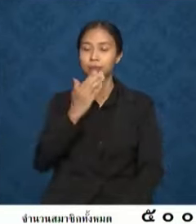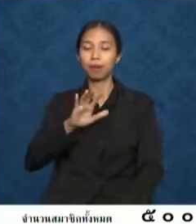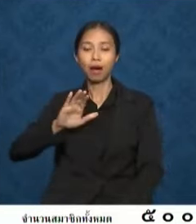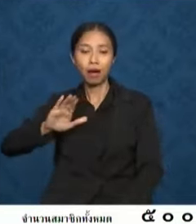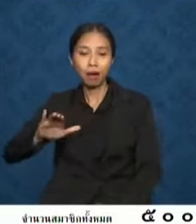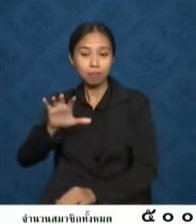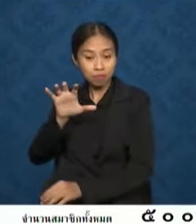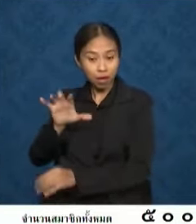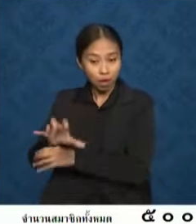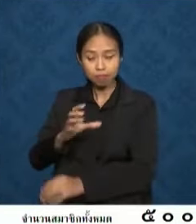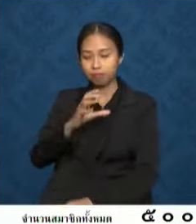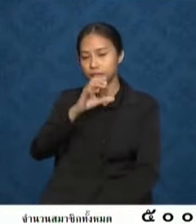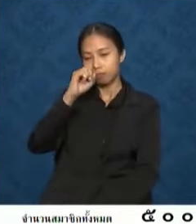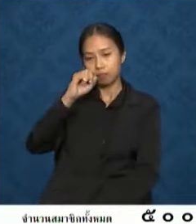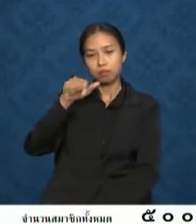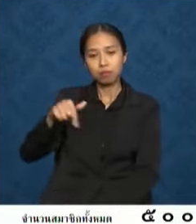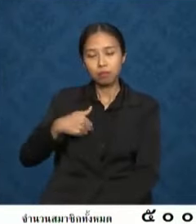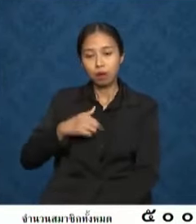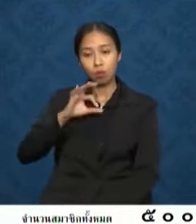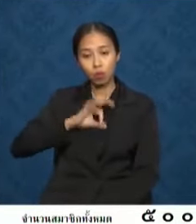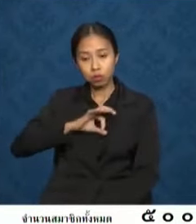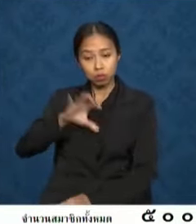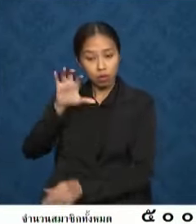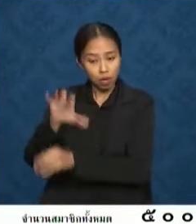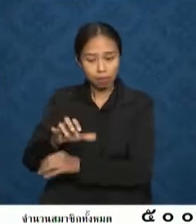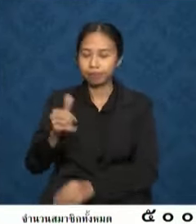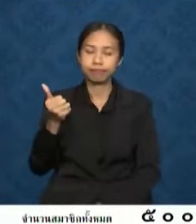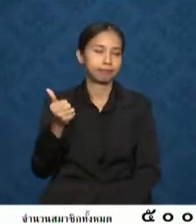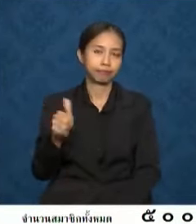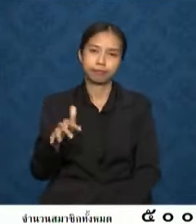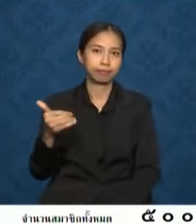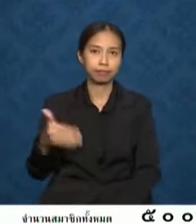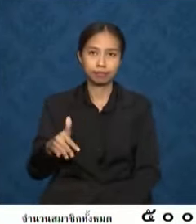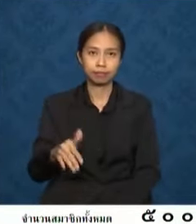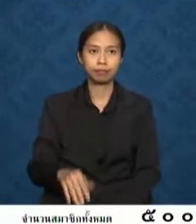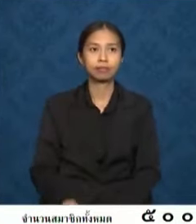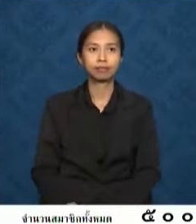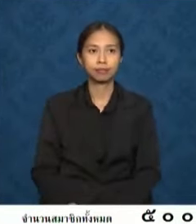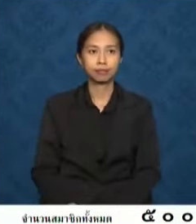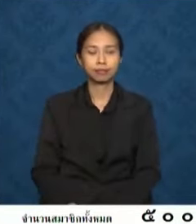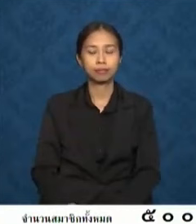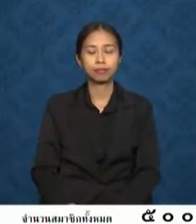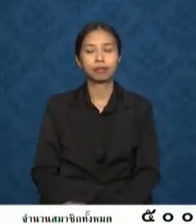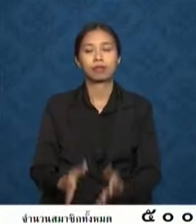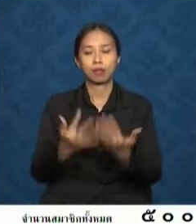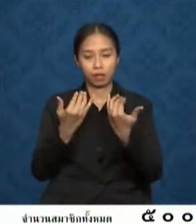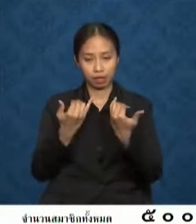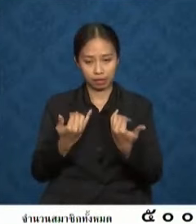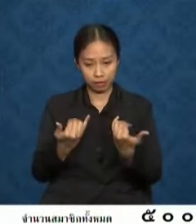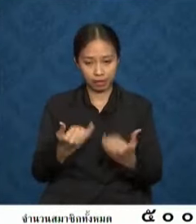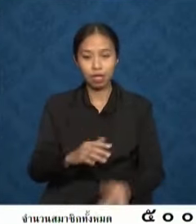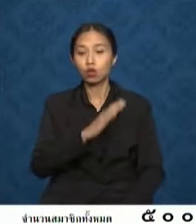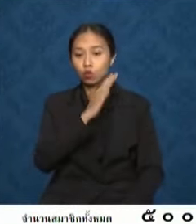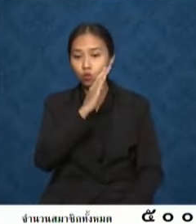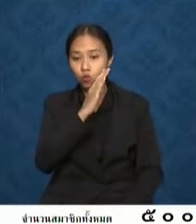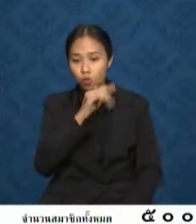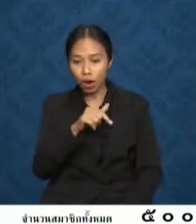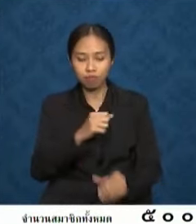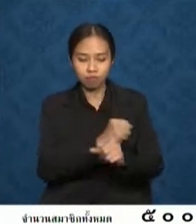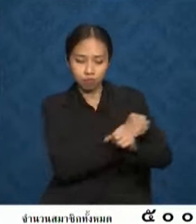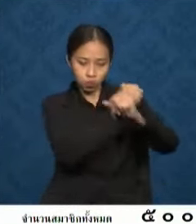บังคับให้ประชาชนไม่รู้สึกอะไรเลยไม่ได้ดังนั้นครับการจะปกป้องสถาบันพระ